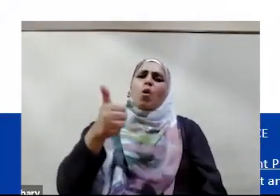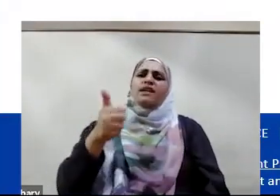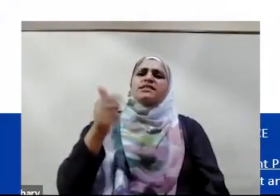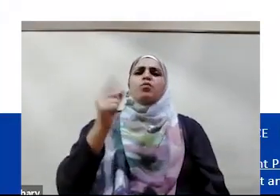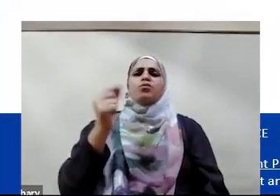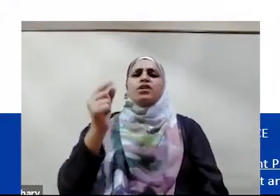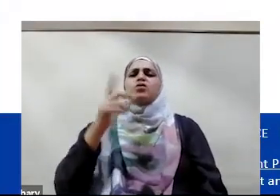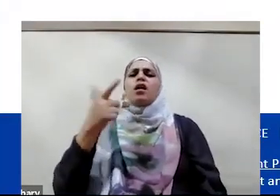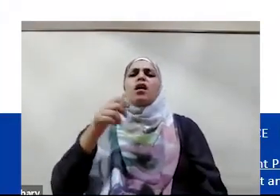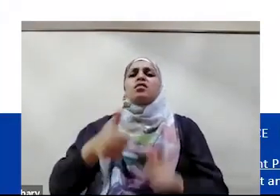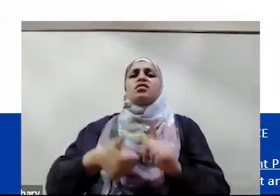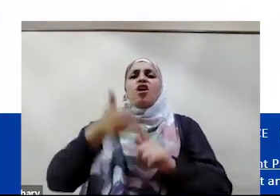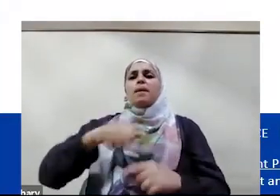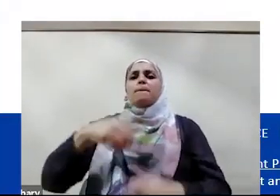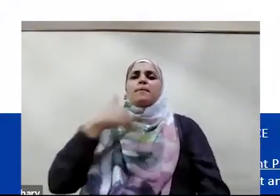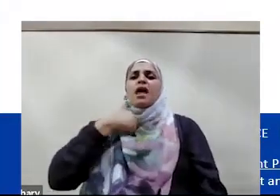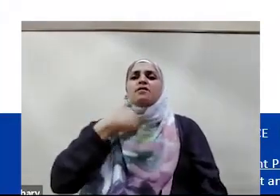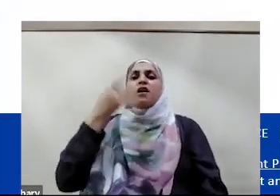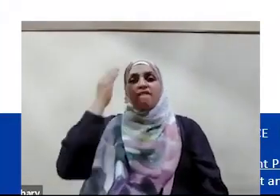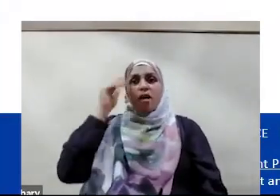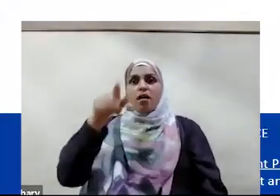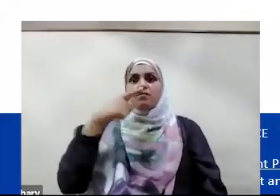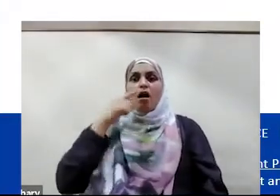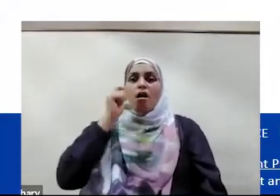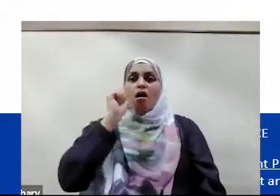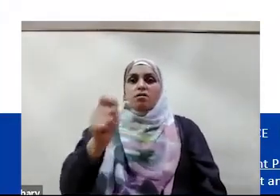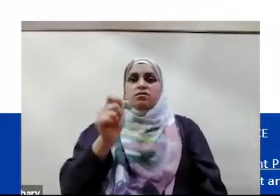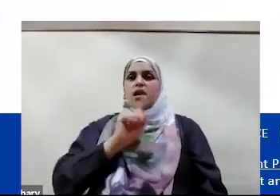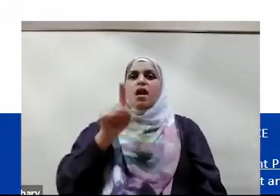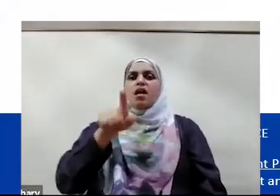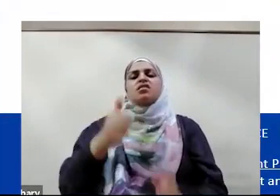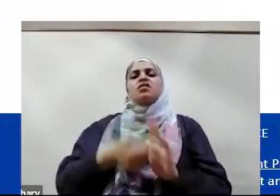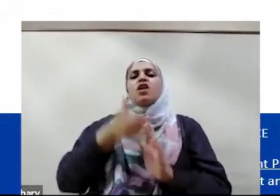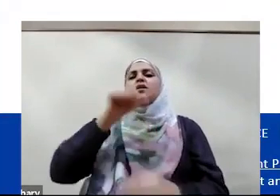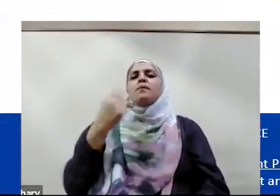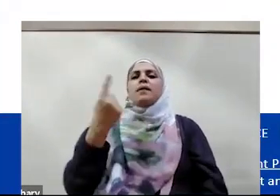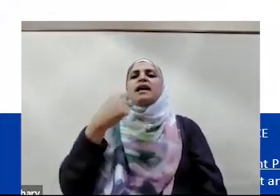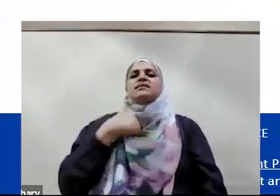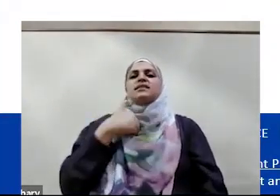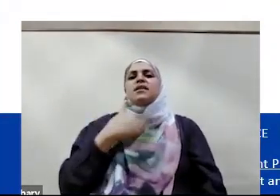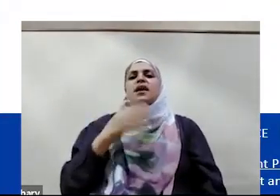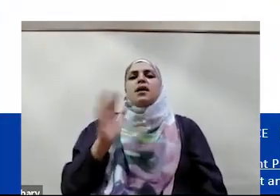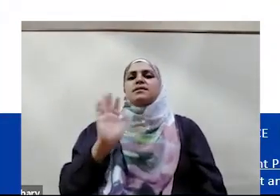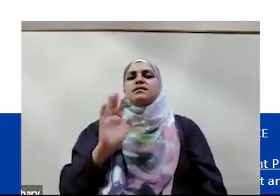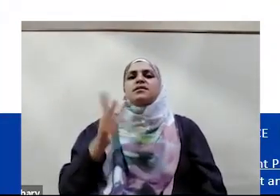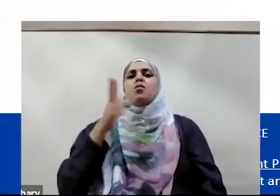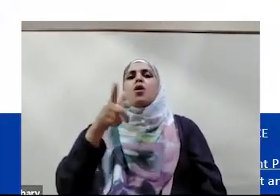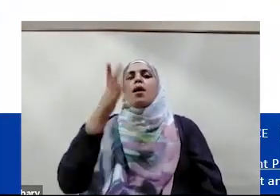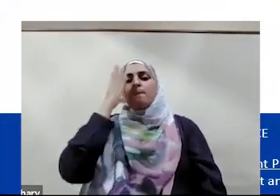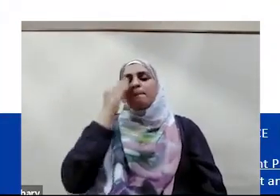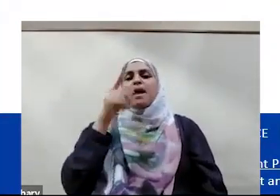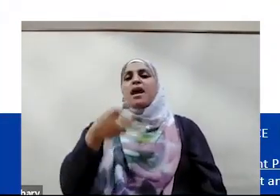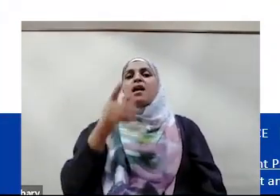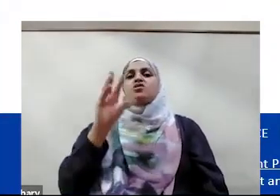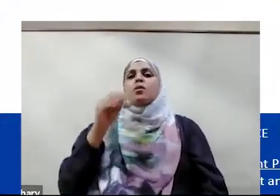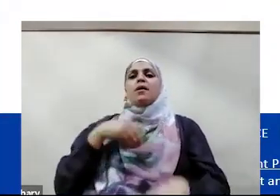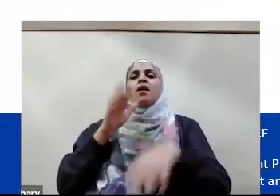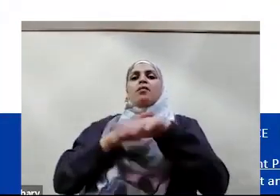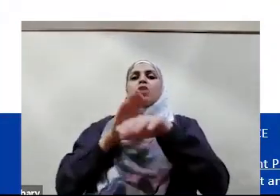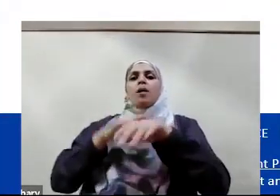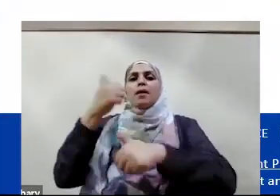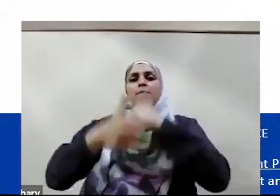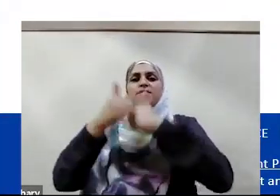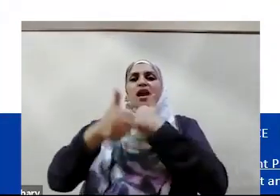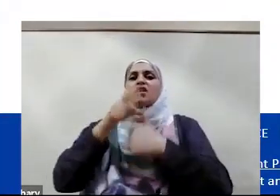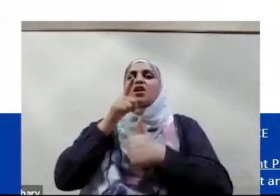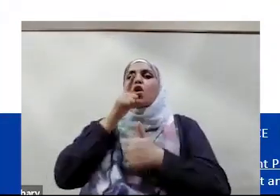ذاتي، يعني مش ده اللي هو بيتاخد بيه، ده بيكون بس تقييم ذاتي. والمنحة دي مش بتطلب امتحان لغة